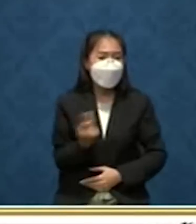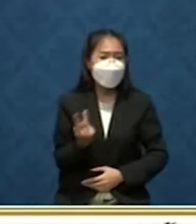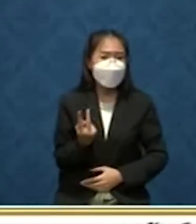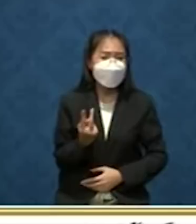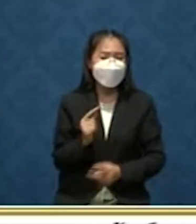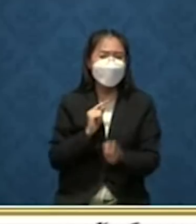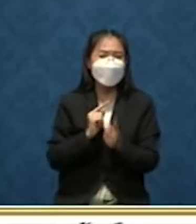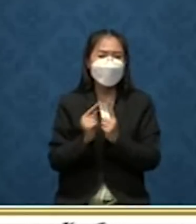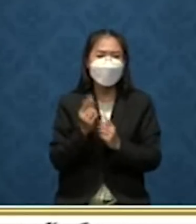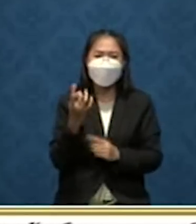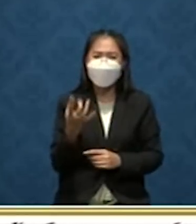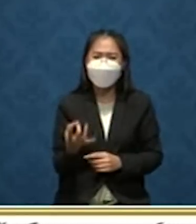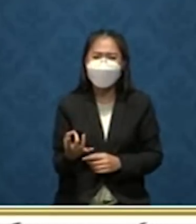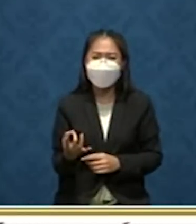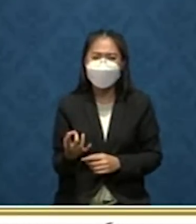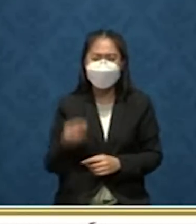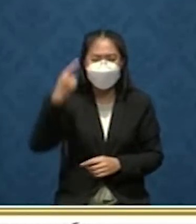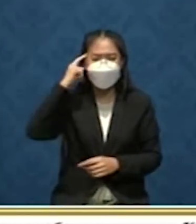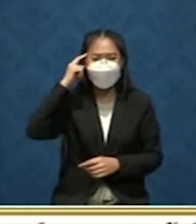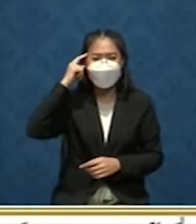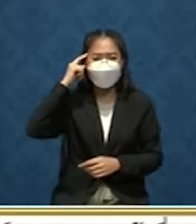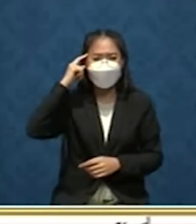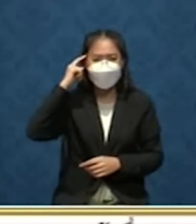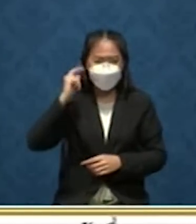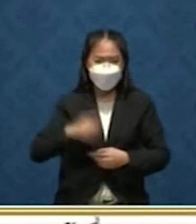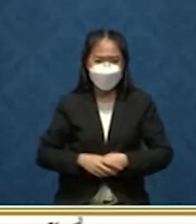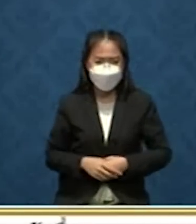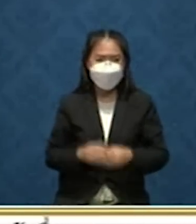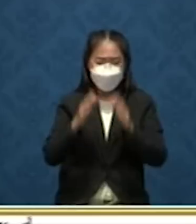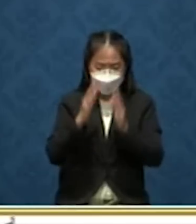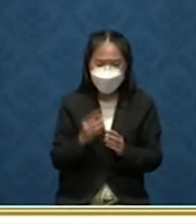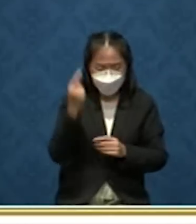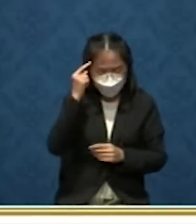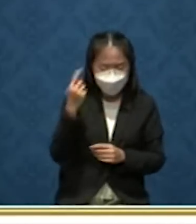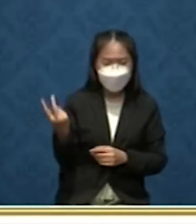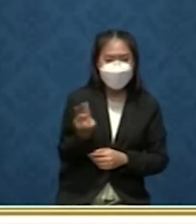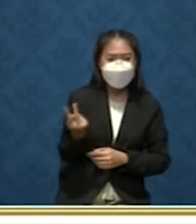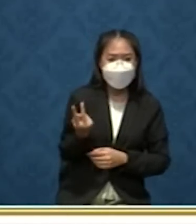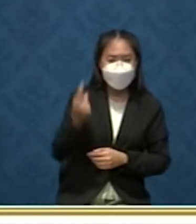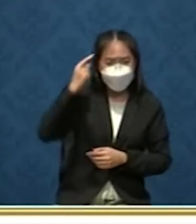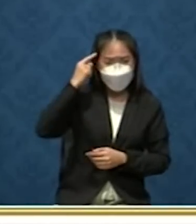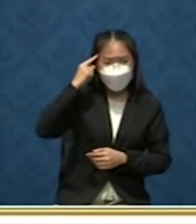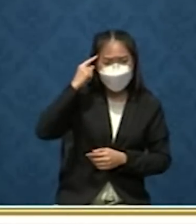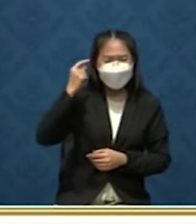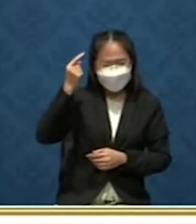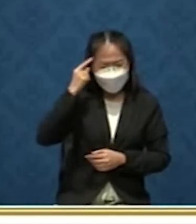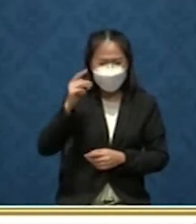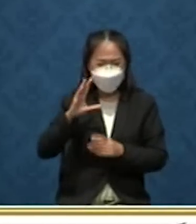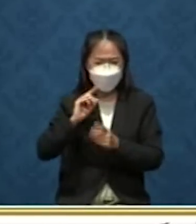คุยเรื่องอะไรกันบ้าง ไมมใครรหครับคนทรู้กคจะแค่สองคนนี้ แต่ไม่น่าจะใช้เรื่องดีๆ